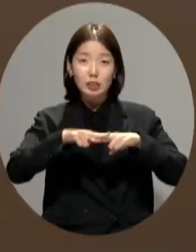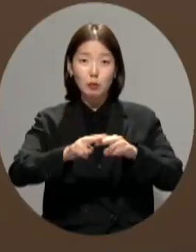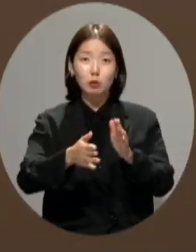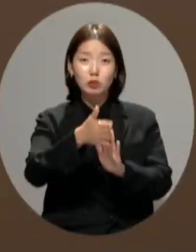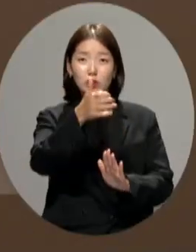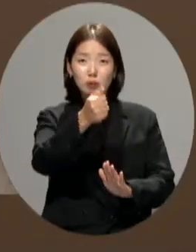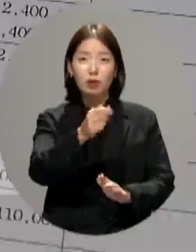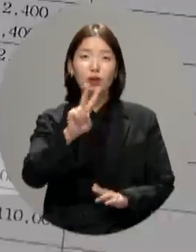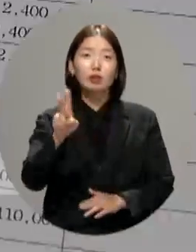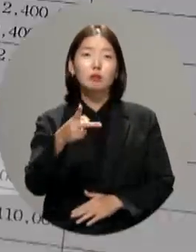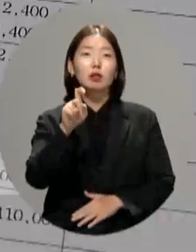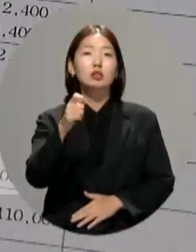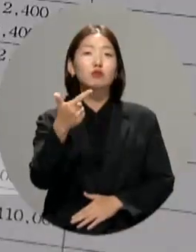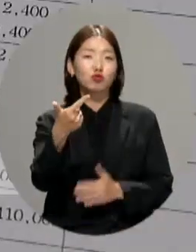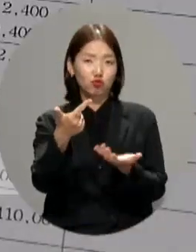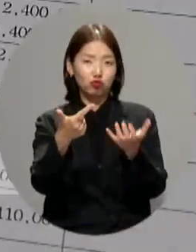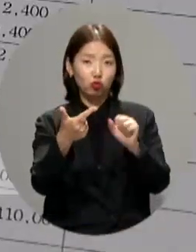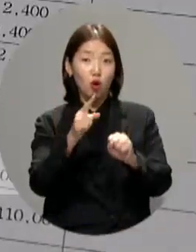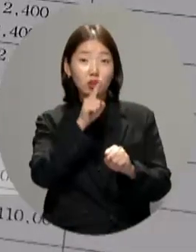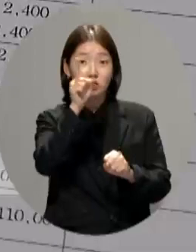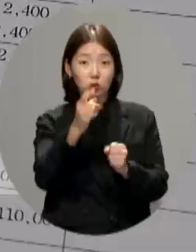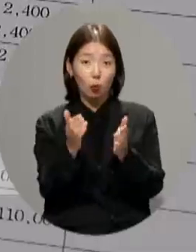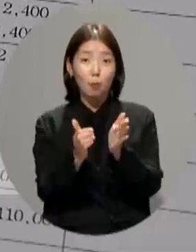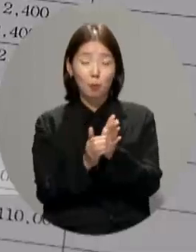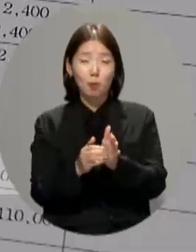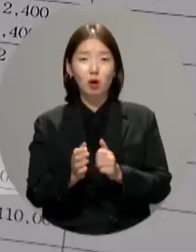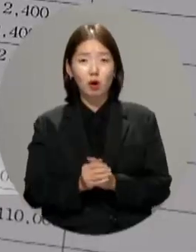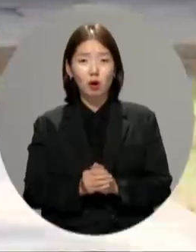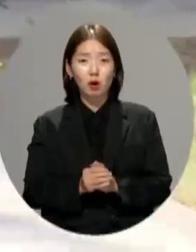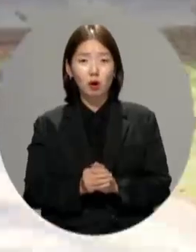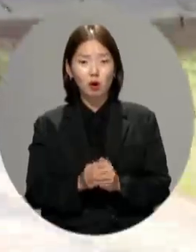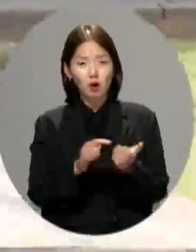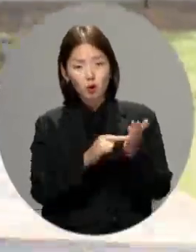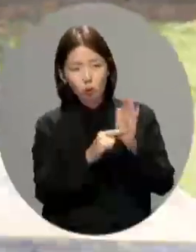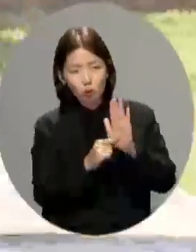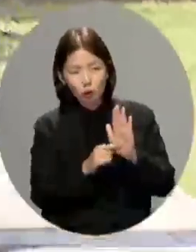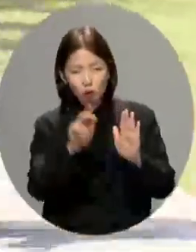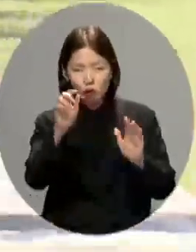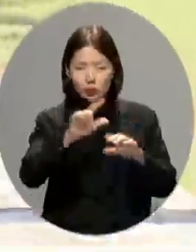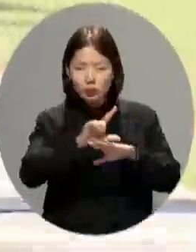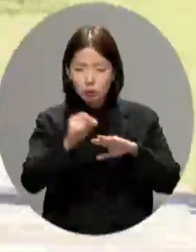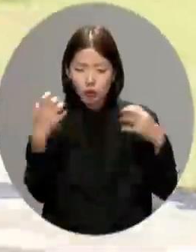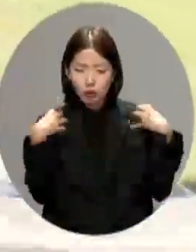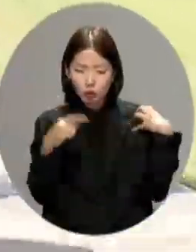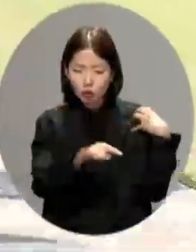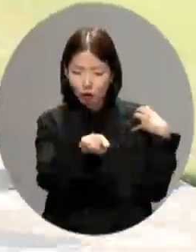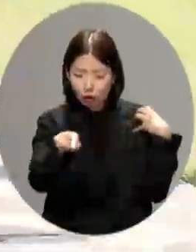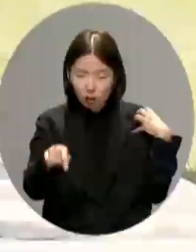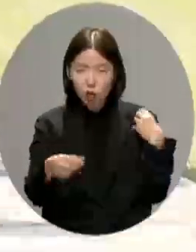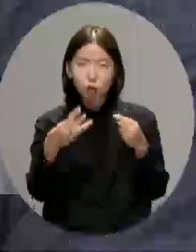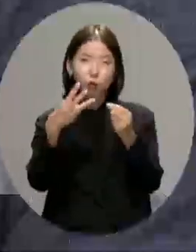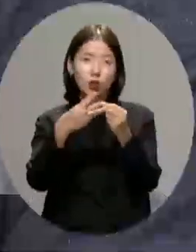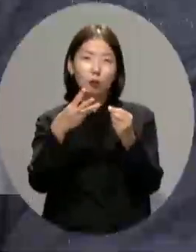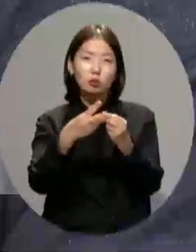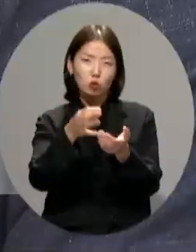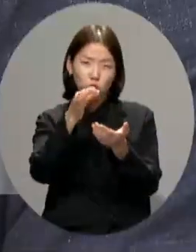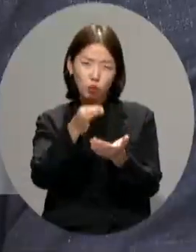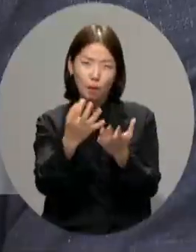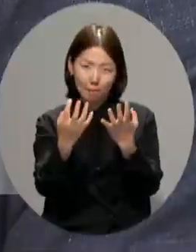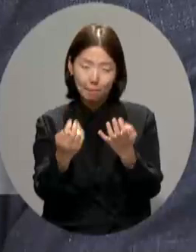216억 900만원을 신고했습니다 공개된 전국의 기초 단체장 가운데 세 번째로